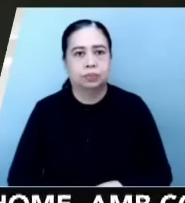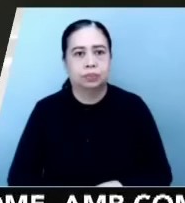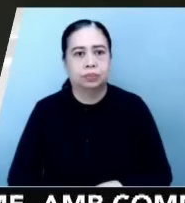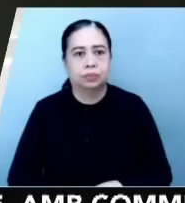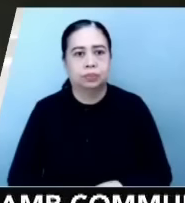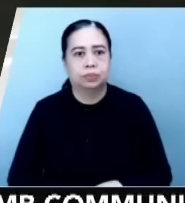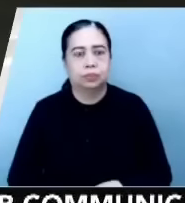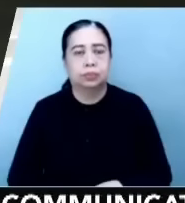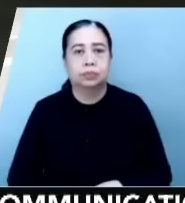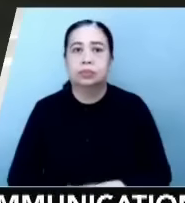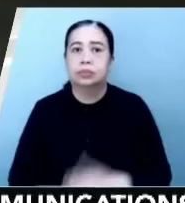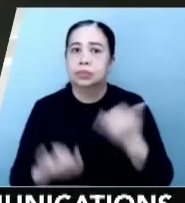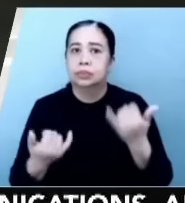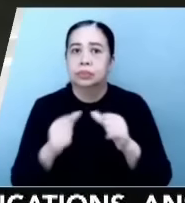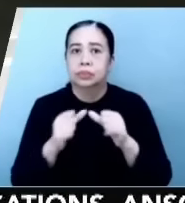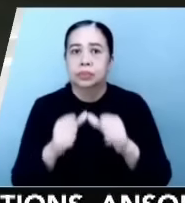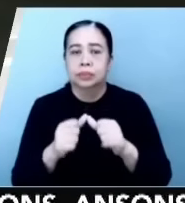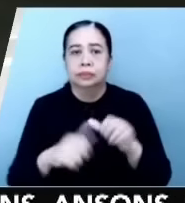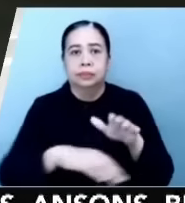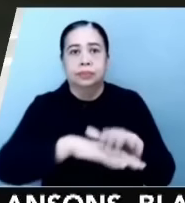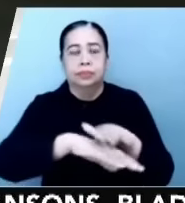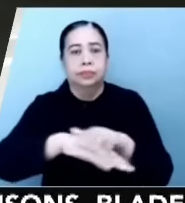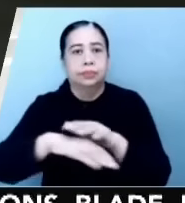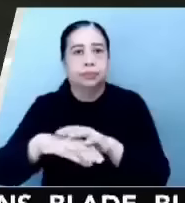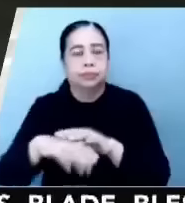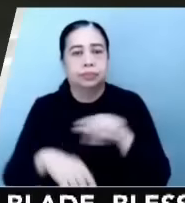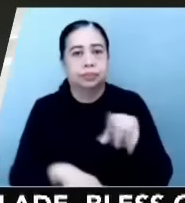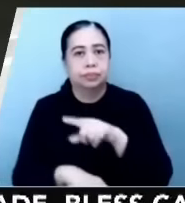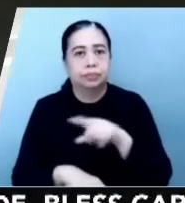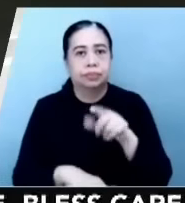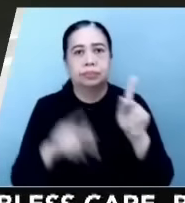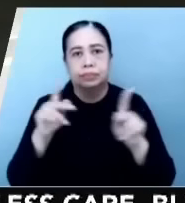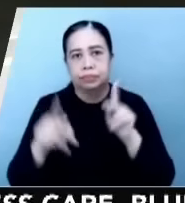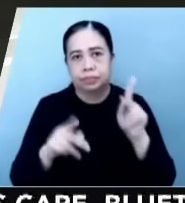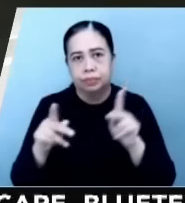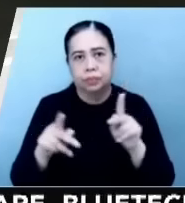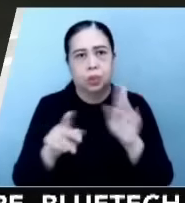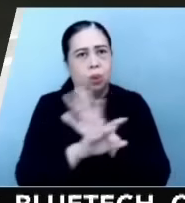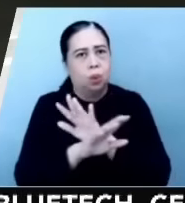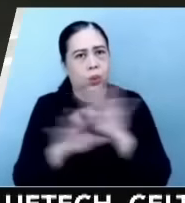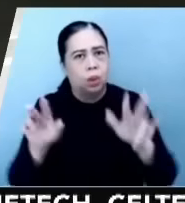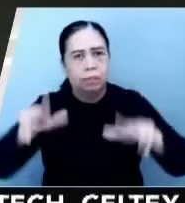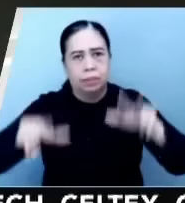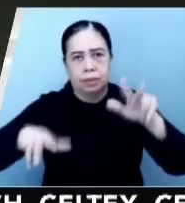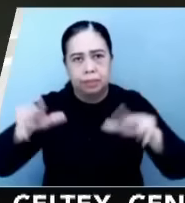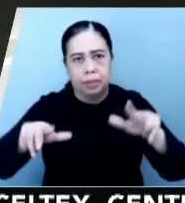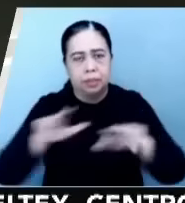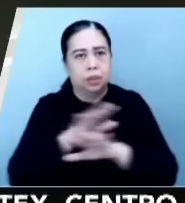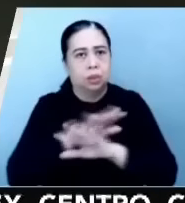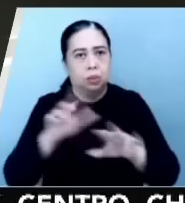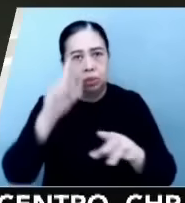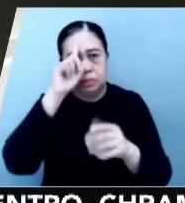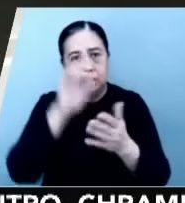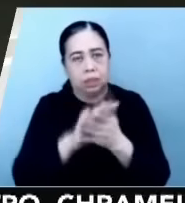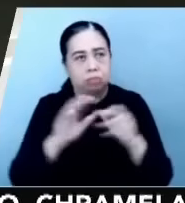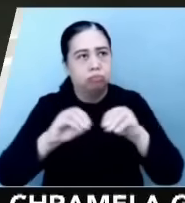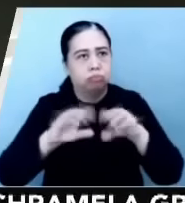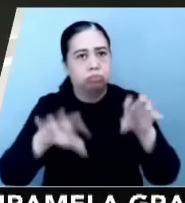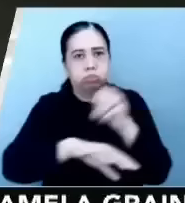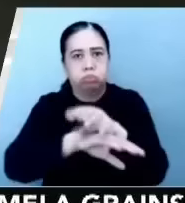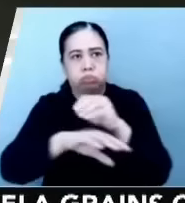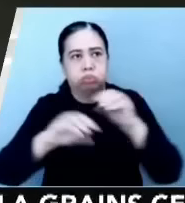Vicky, patuloy naman na pinaalalahan ng FEVOX ang mga residente na huwag magpanik at huwag maniwala sa kumakalat na impormasyon